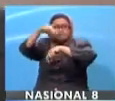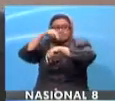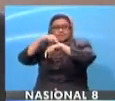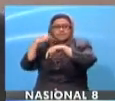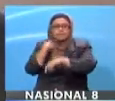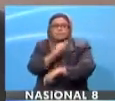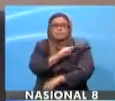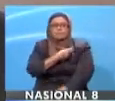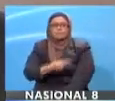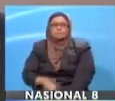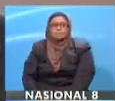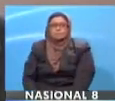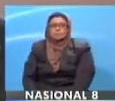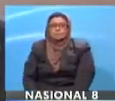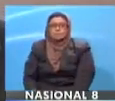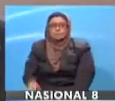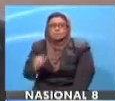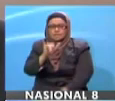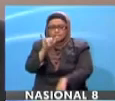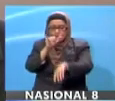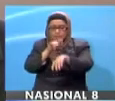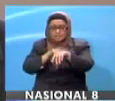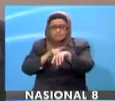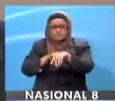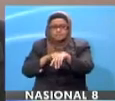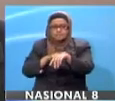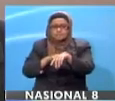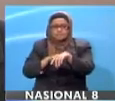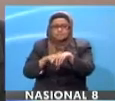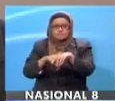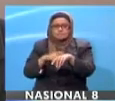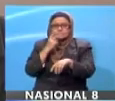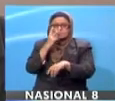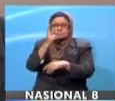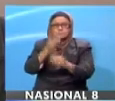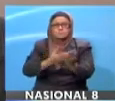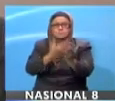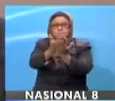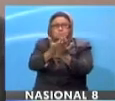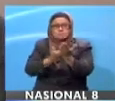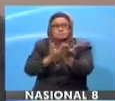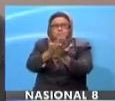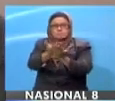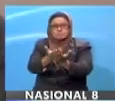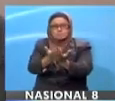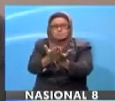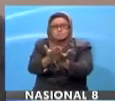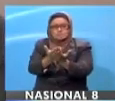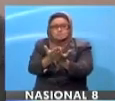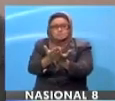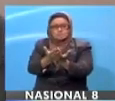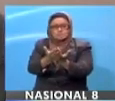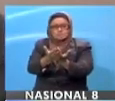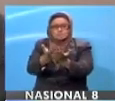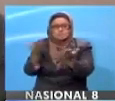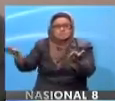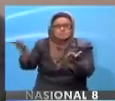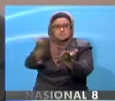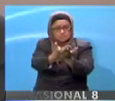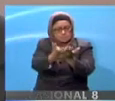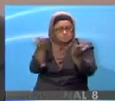engagement. Dan juga melihat beberapa cadangan berkaitan dengan